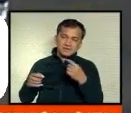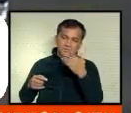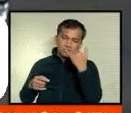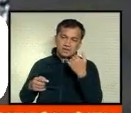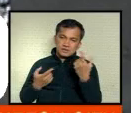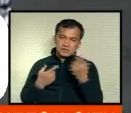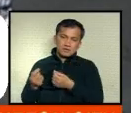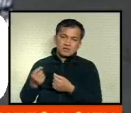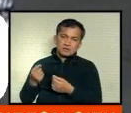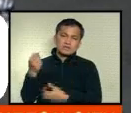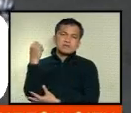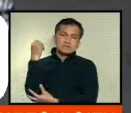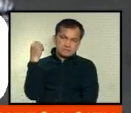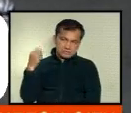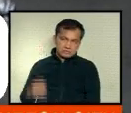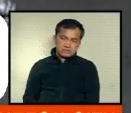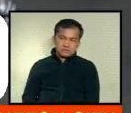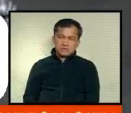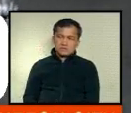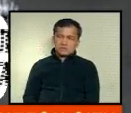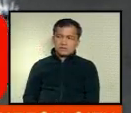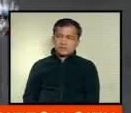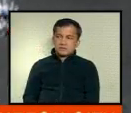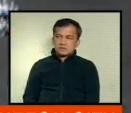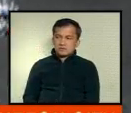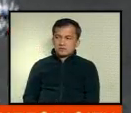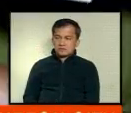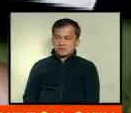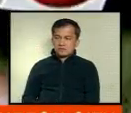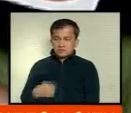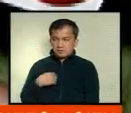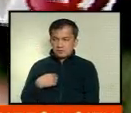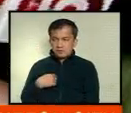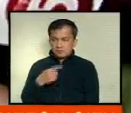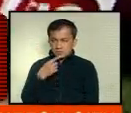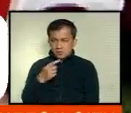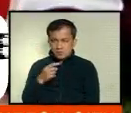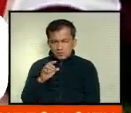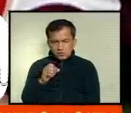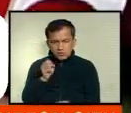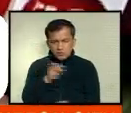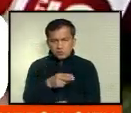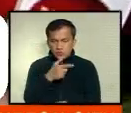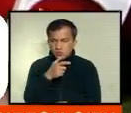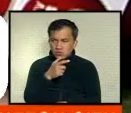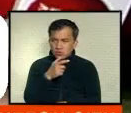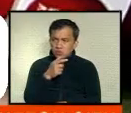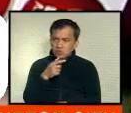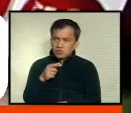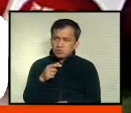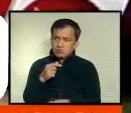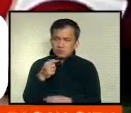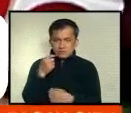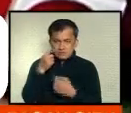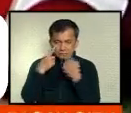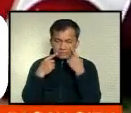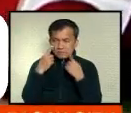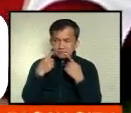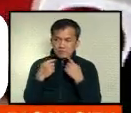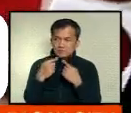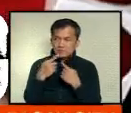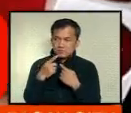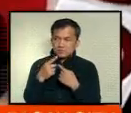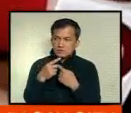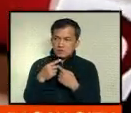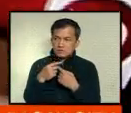lang nila ito dahil sa hirap ng buhay. Napagutusan lang po akong bumili. Sino nagutos sa'yo? Mga nagadyan po. Para